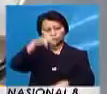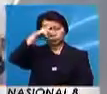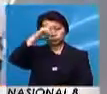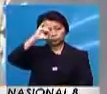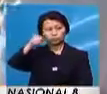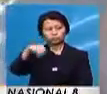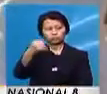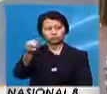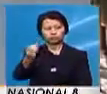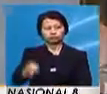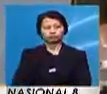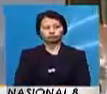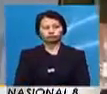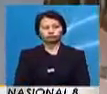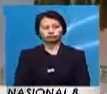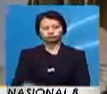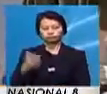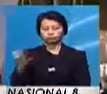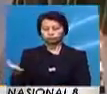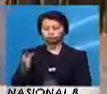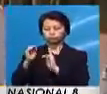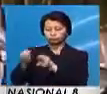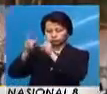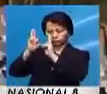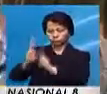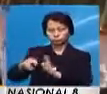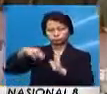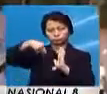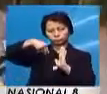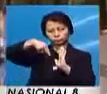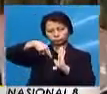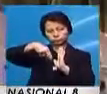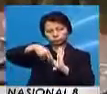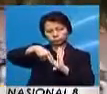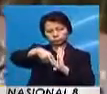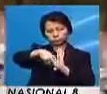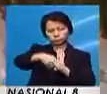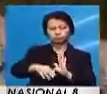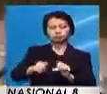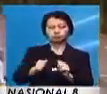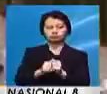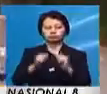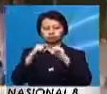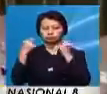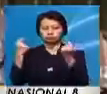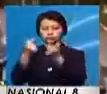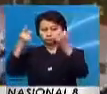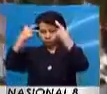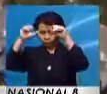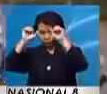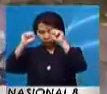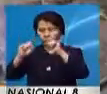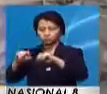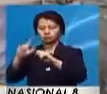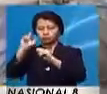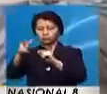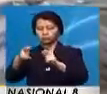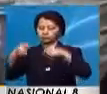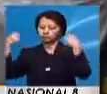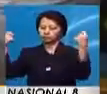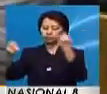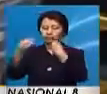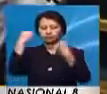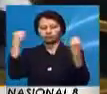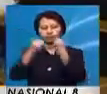Putrajaya. Abdullah turut diberi penghormatan memeriksa kawalan kehormatan. Rombongan Presiden Maldives kemudiannya diraikan